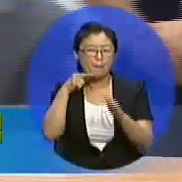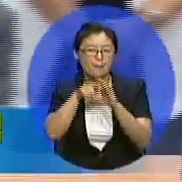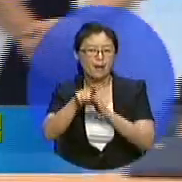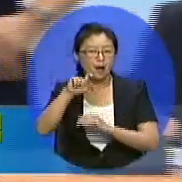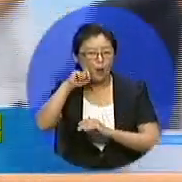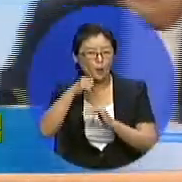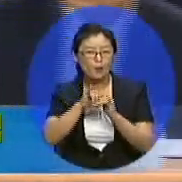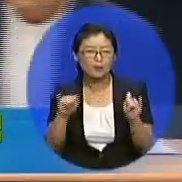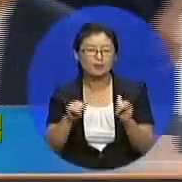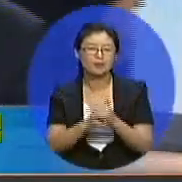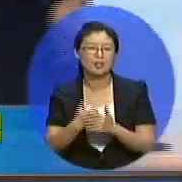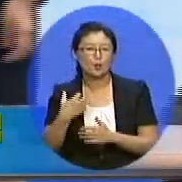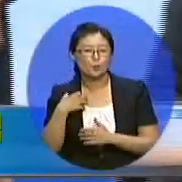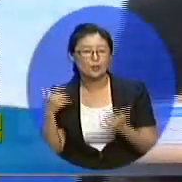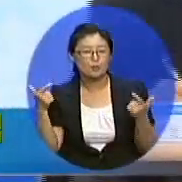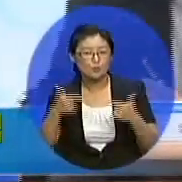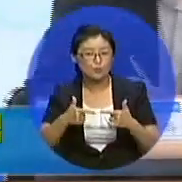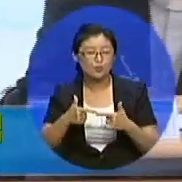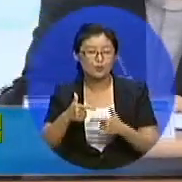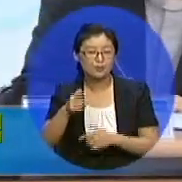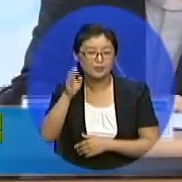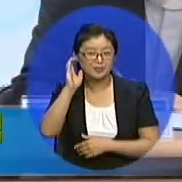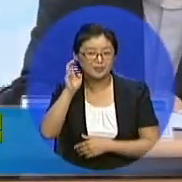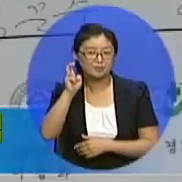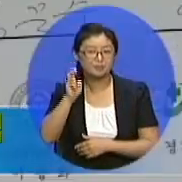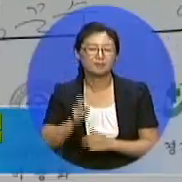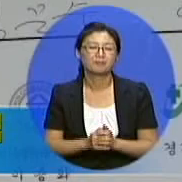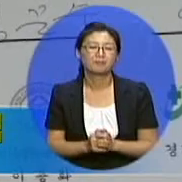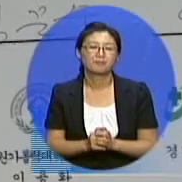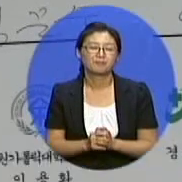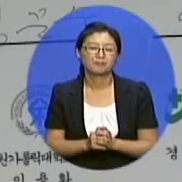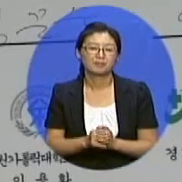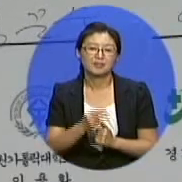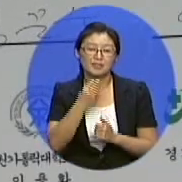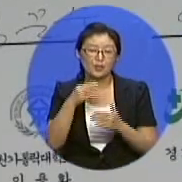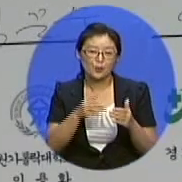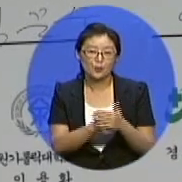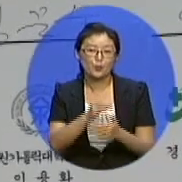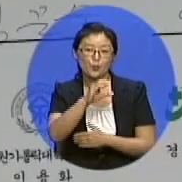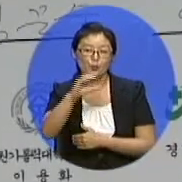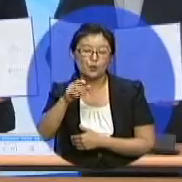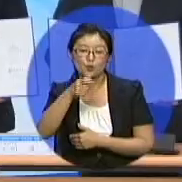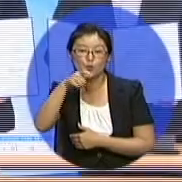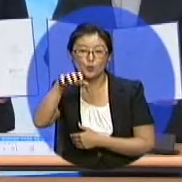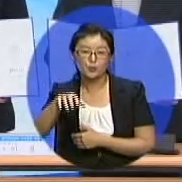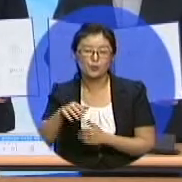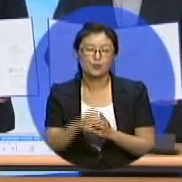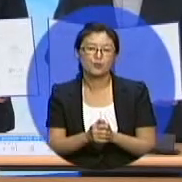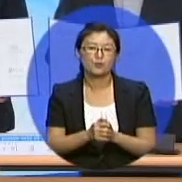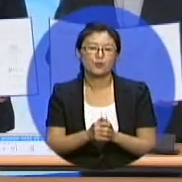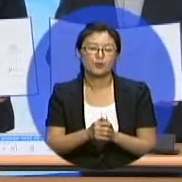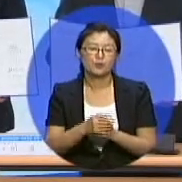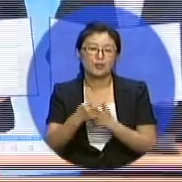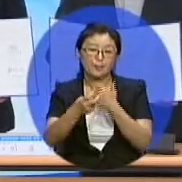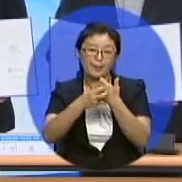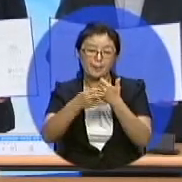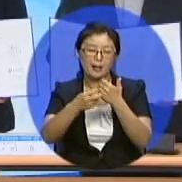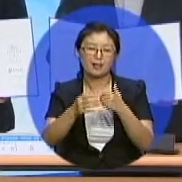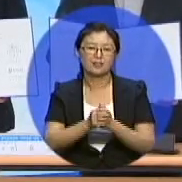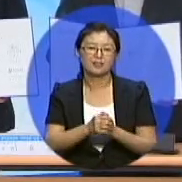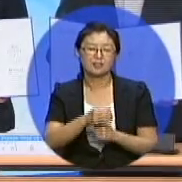분들, 이제 부담이 좀 줄어들 것으로 보입니다. 경기도와 천주교 수원교구, 경기도 의료원,